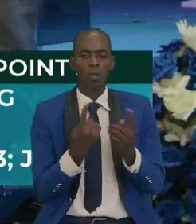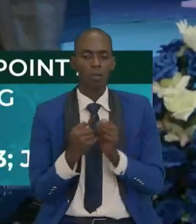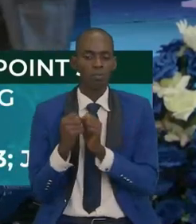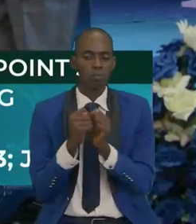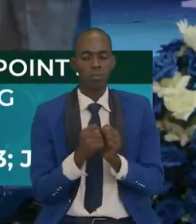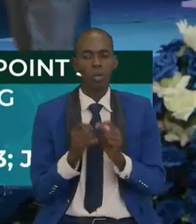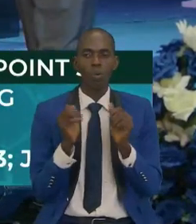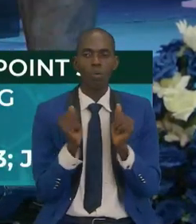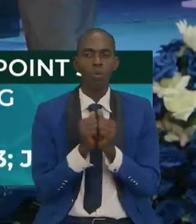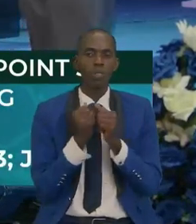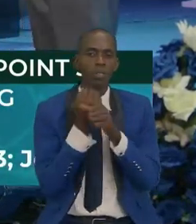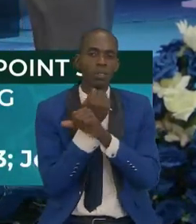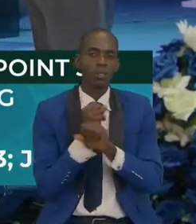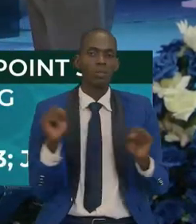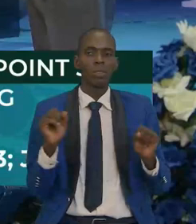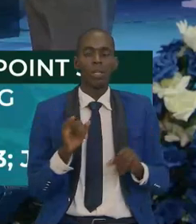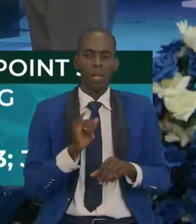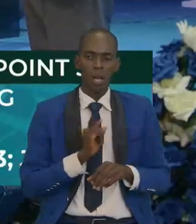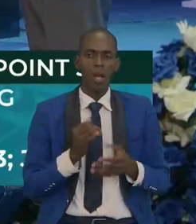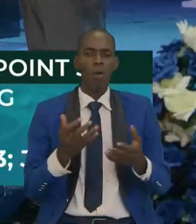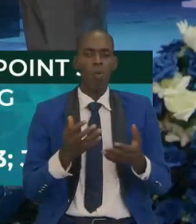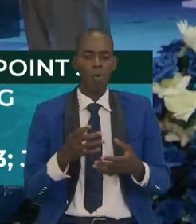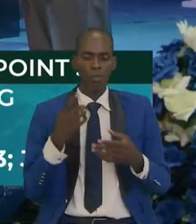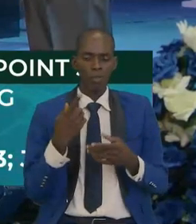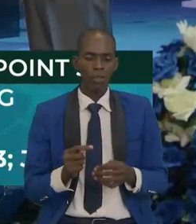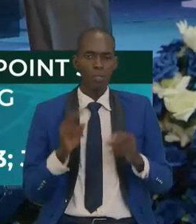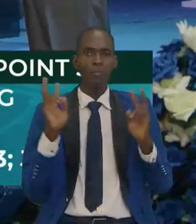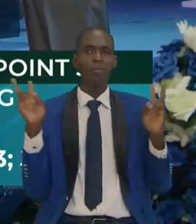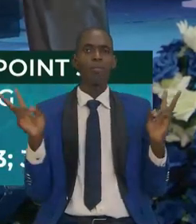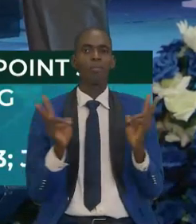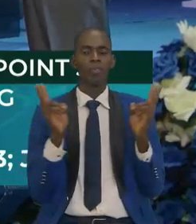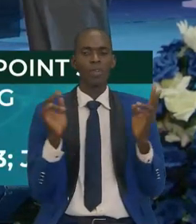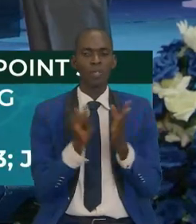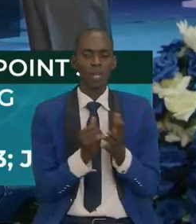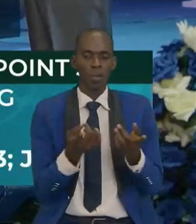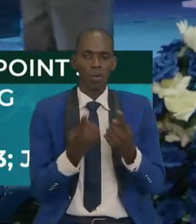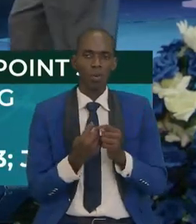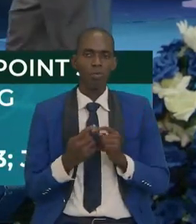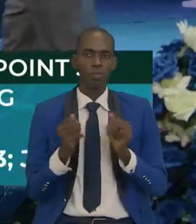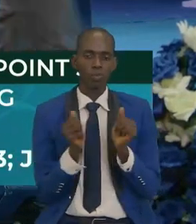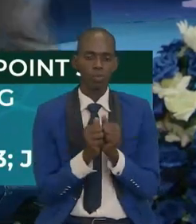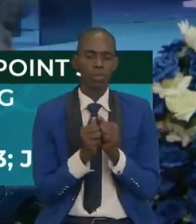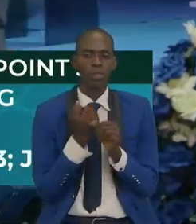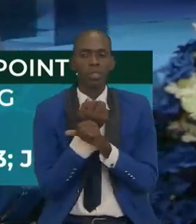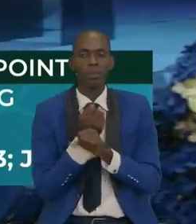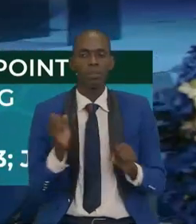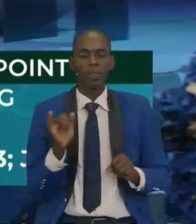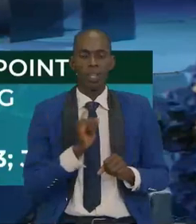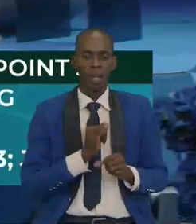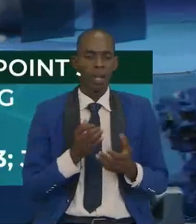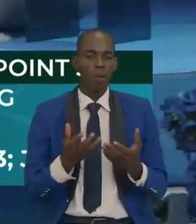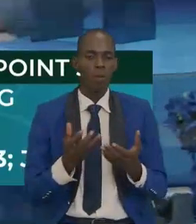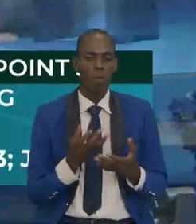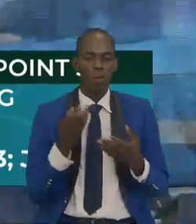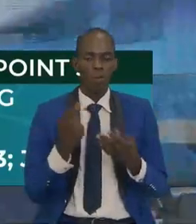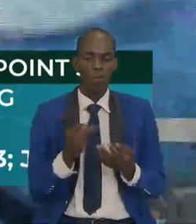Je veux la gaieté qui provient du salut, l'allégresse qui provient du salut. Je veux la